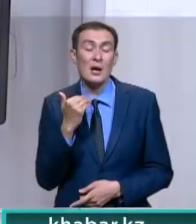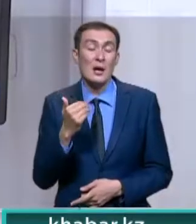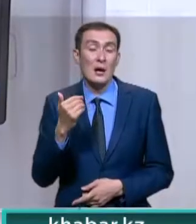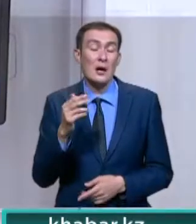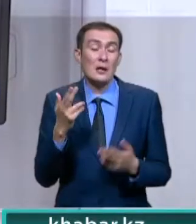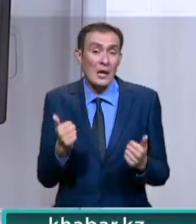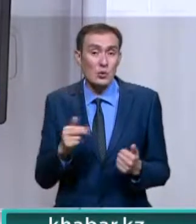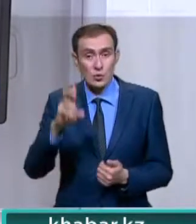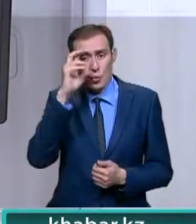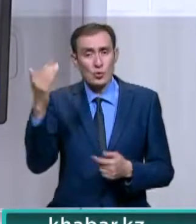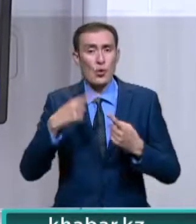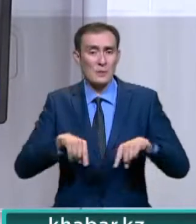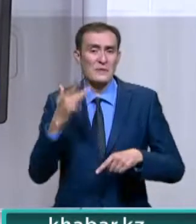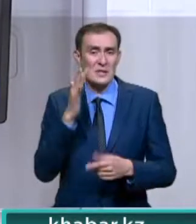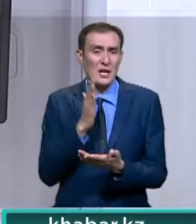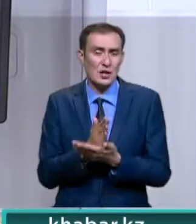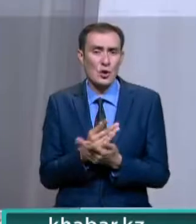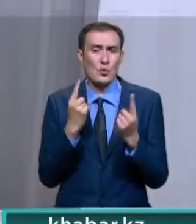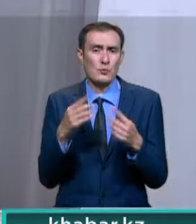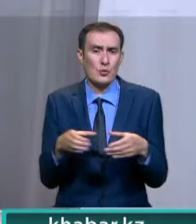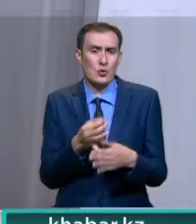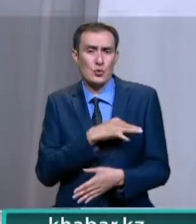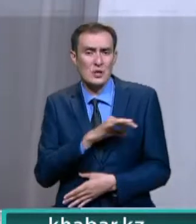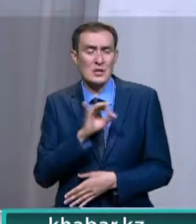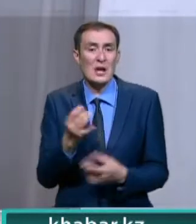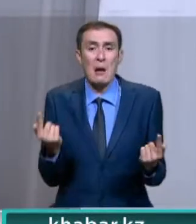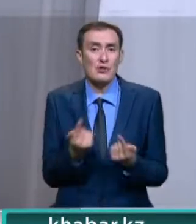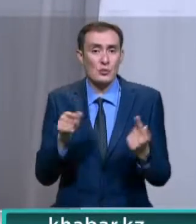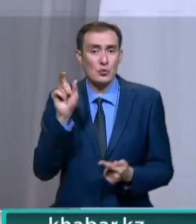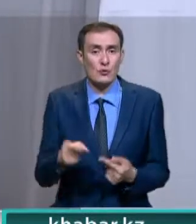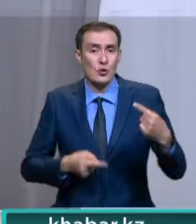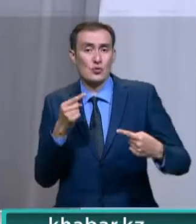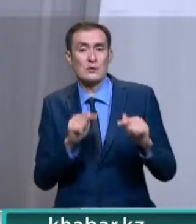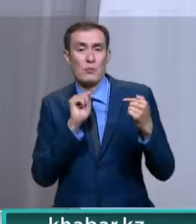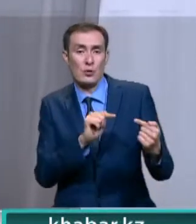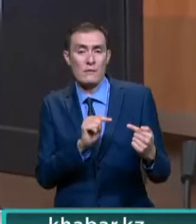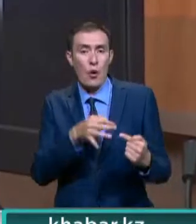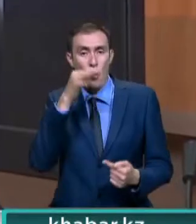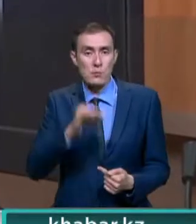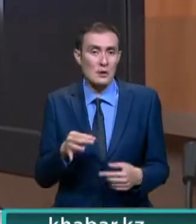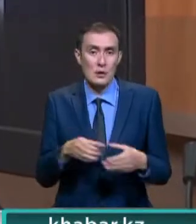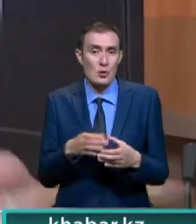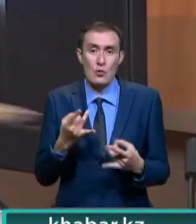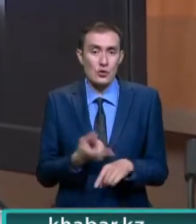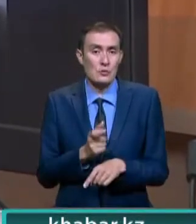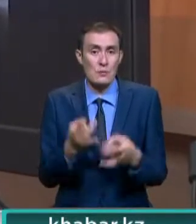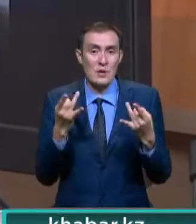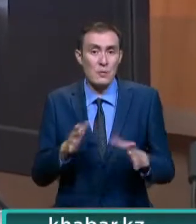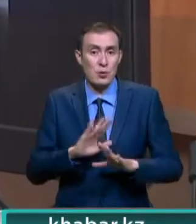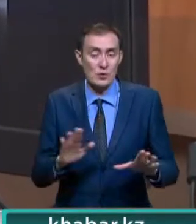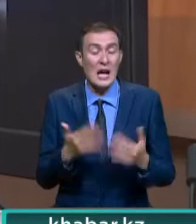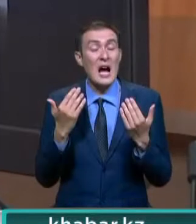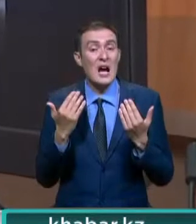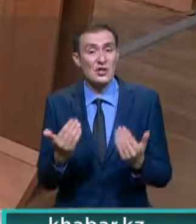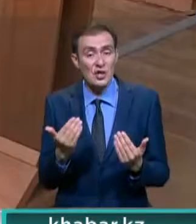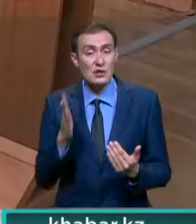Понятно, что за госорганами всегда стоит штат юристов, и обычному гражданину судиться с профессионалами порой кажется делом обреченным.